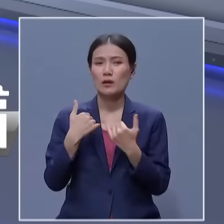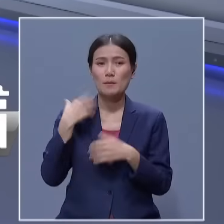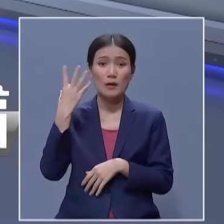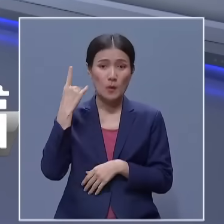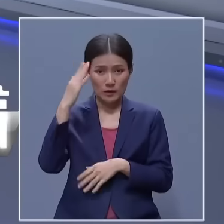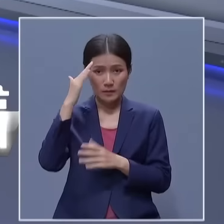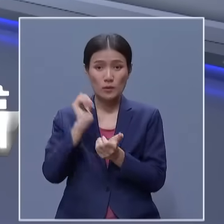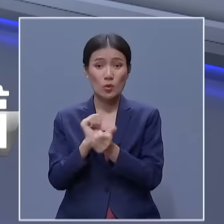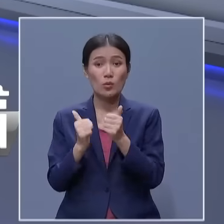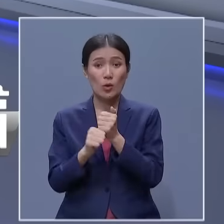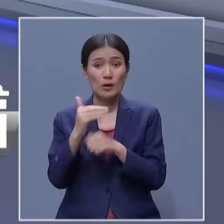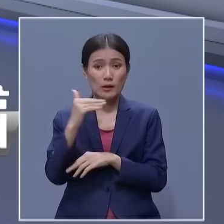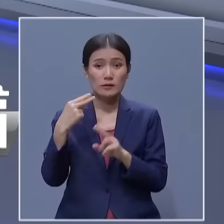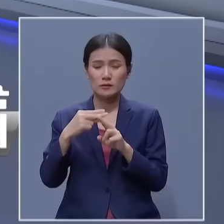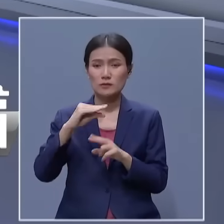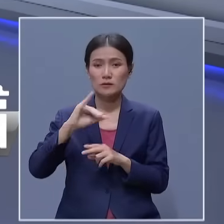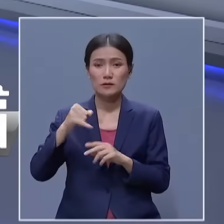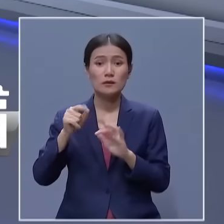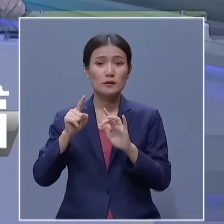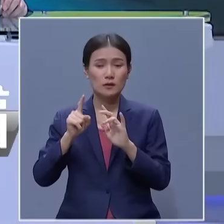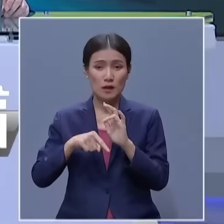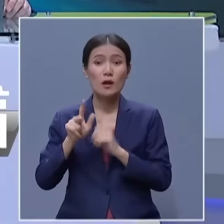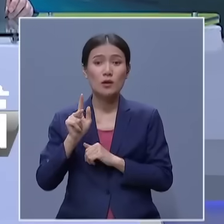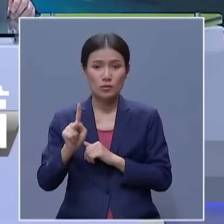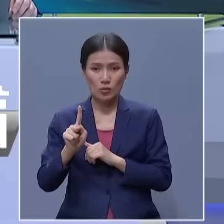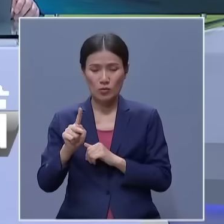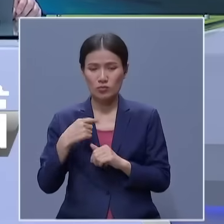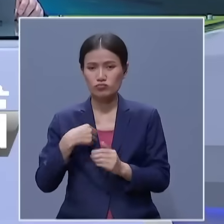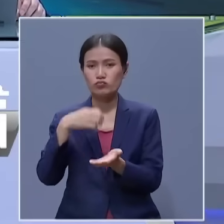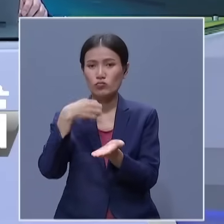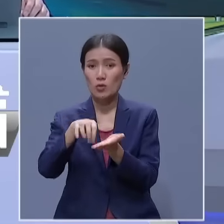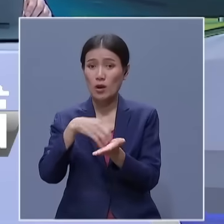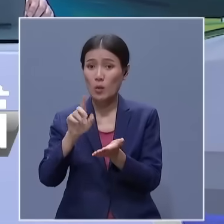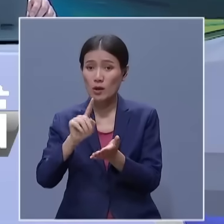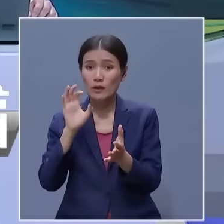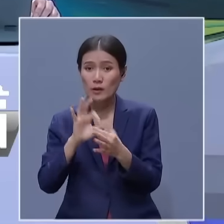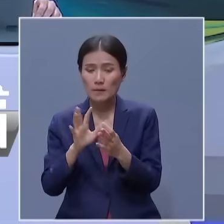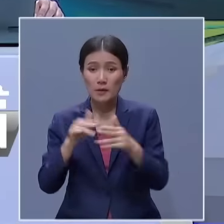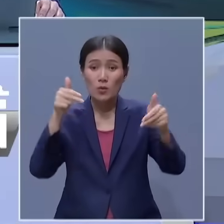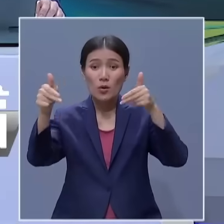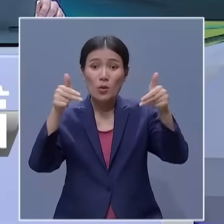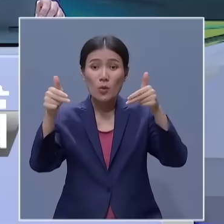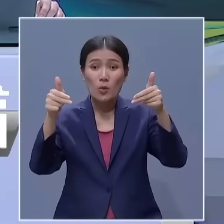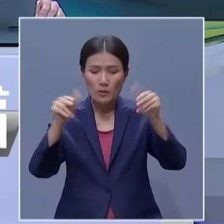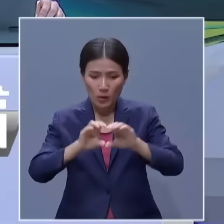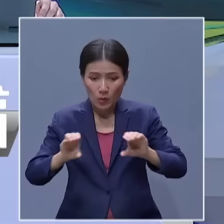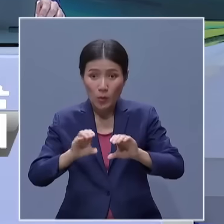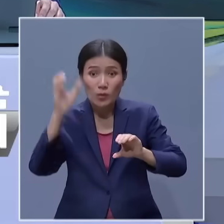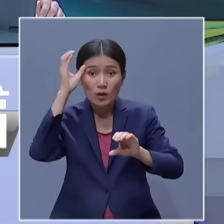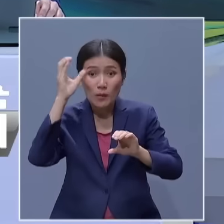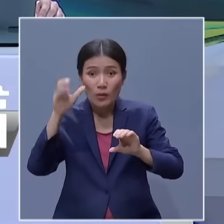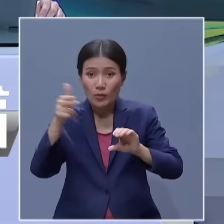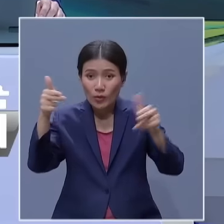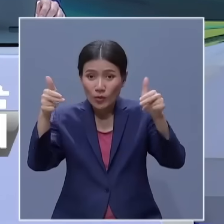คณะที่บอกว่าการกู้ไฟล์ภาพจากเซิร์ฟเวอร์ที่ถูกถอดแล้วนำไปทิ้งนะครับตอนแรกเนี่ยบอกว่